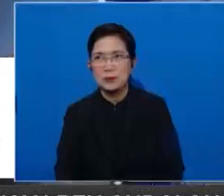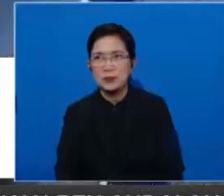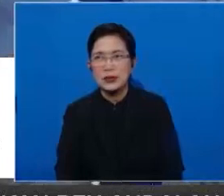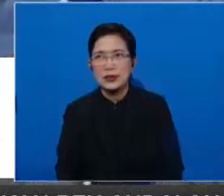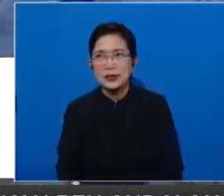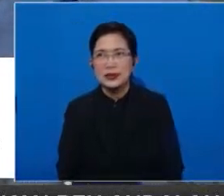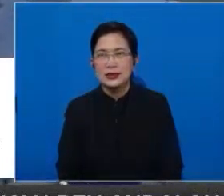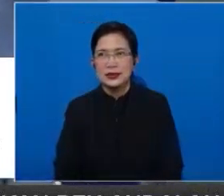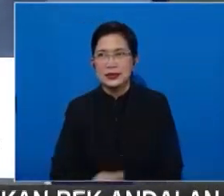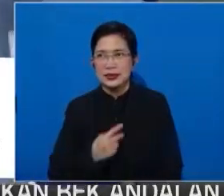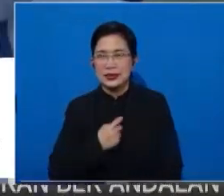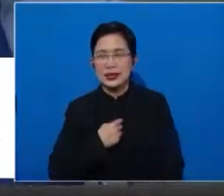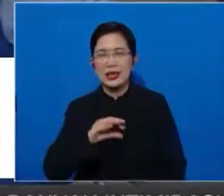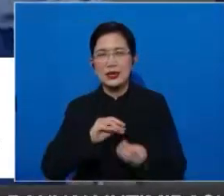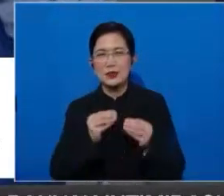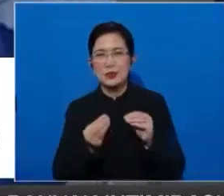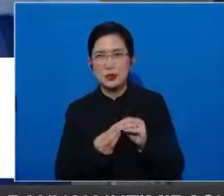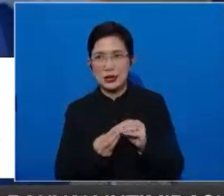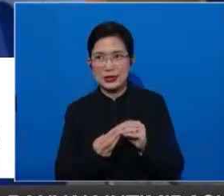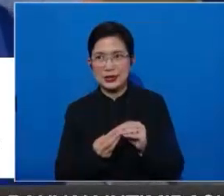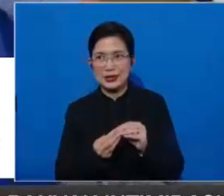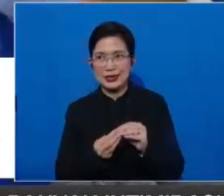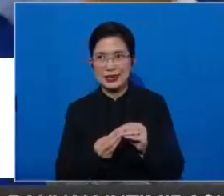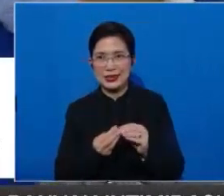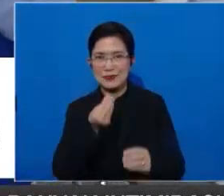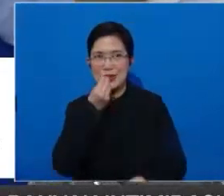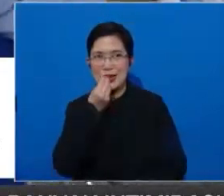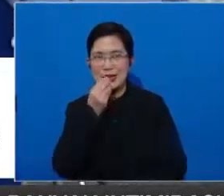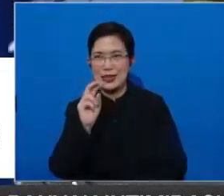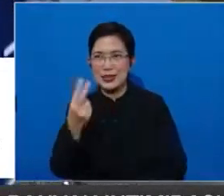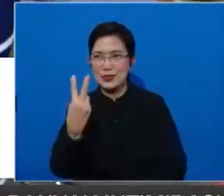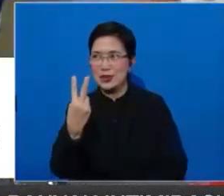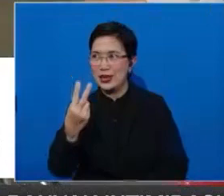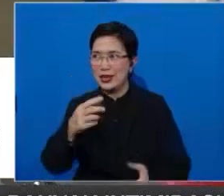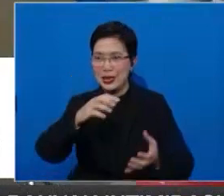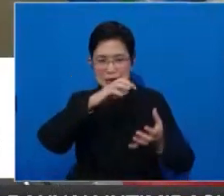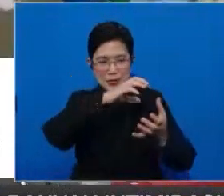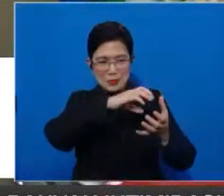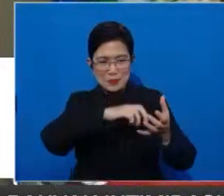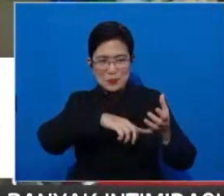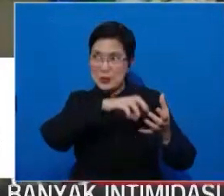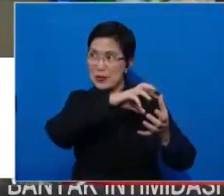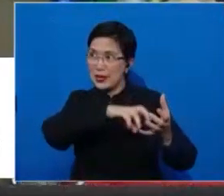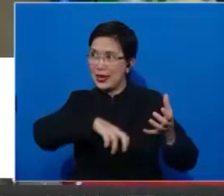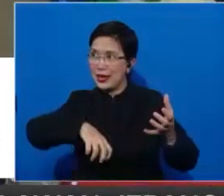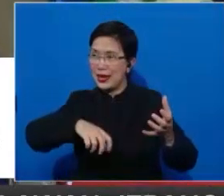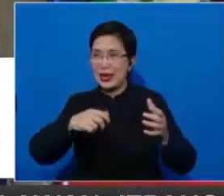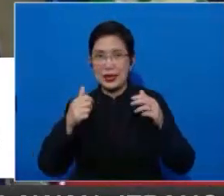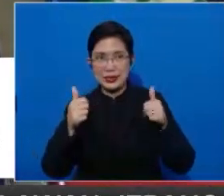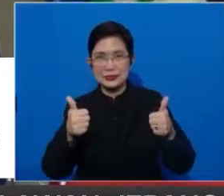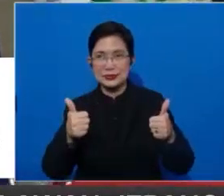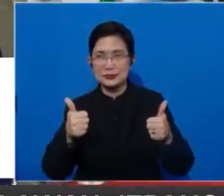Dan kita akan bikin olahan kedua yang manis-manis, tapi pepayanya pepaya yang sudah matang ya, Bu, yang ini ya? Iya, sudah matang. Kalau nggak